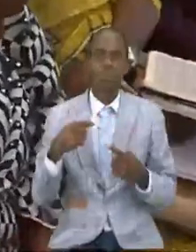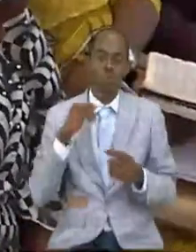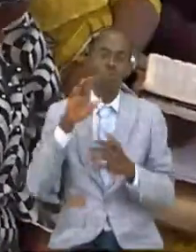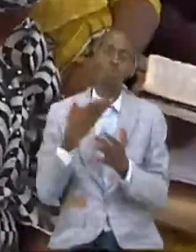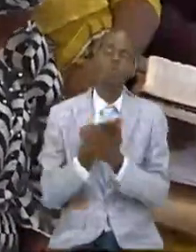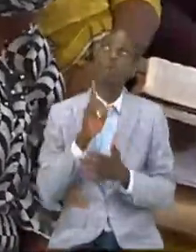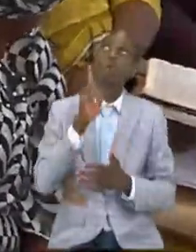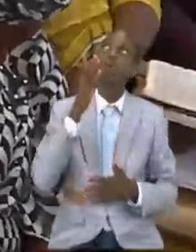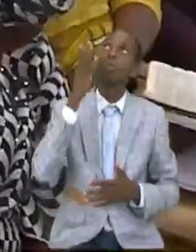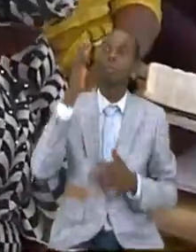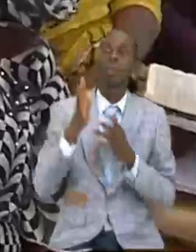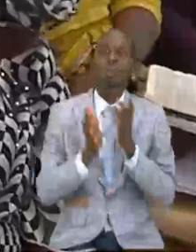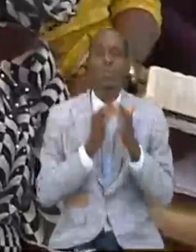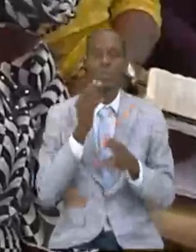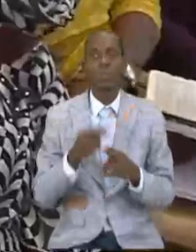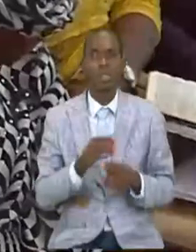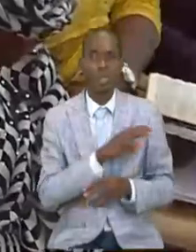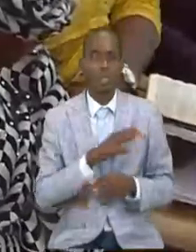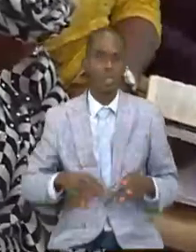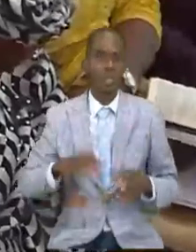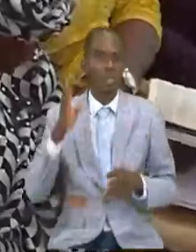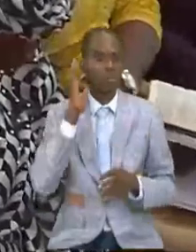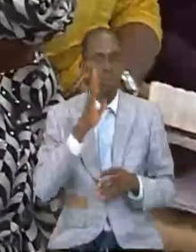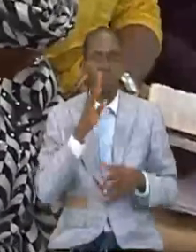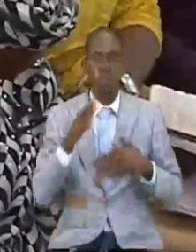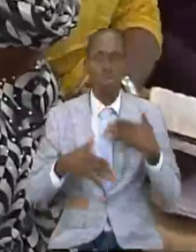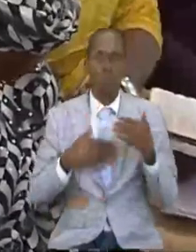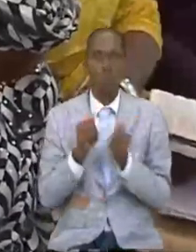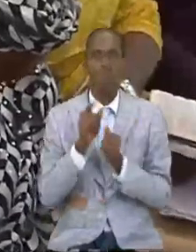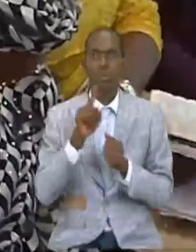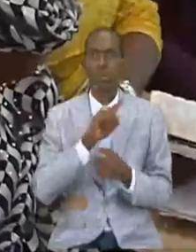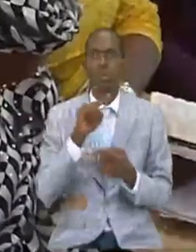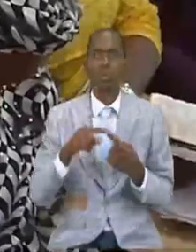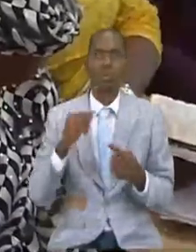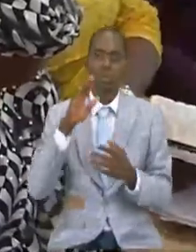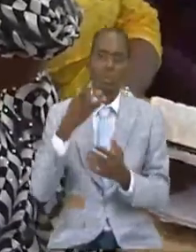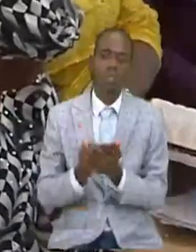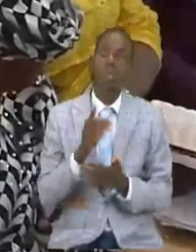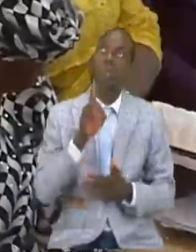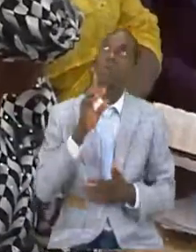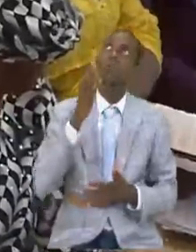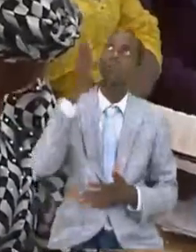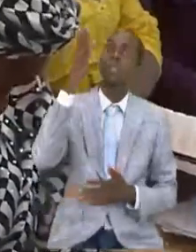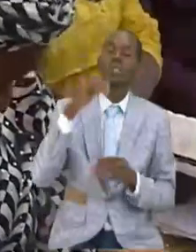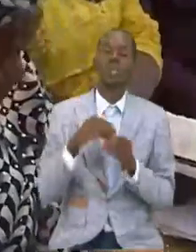bord. Christ se réjouira de vous arriver au ciel.